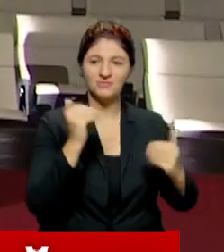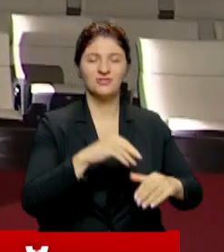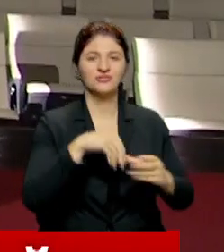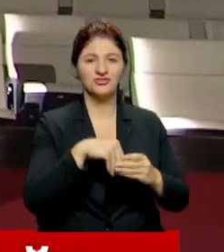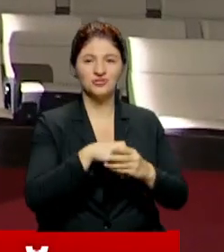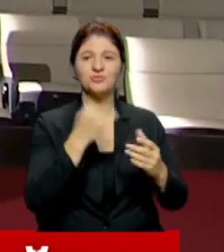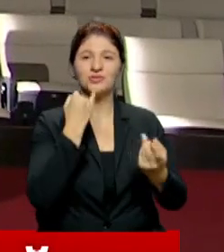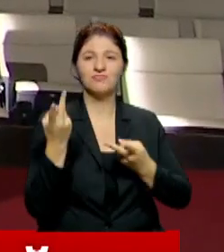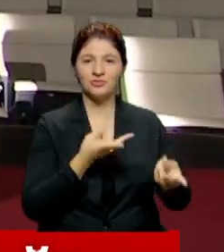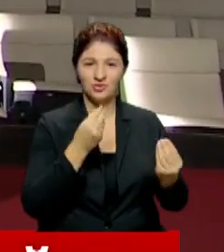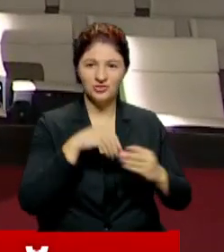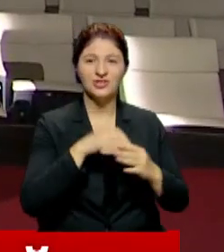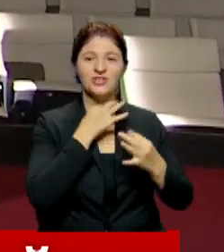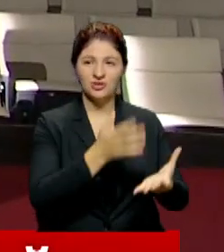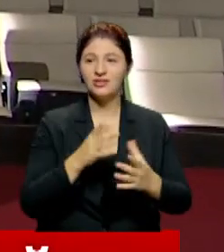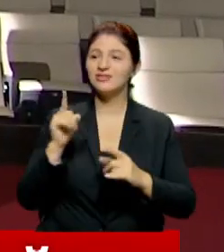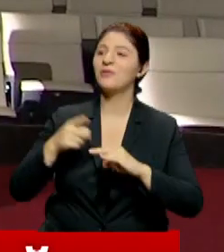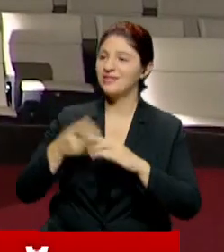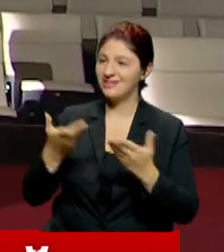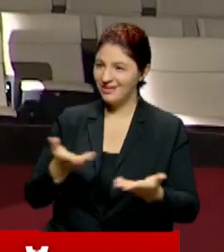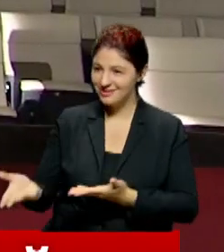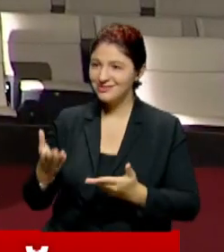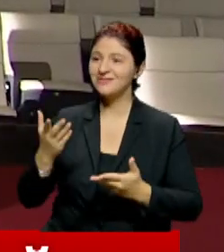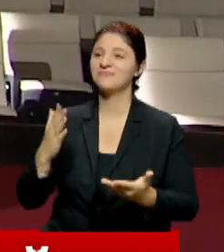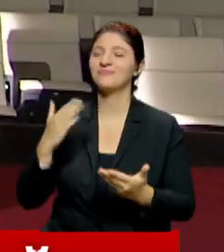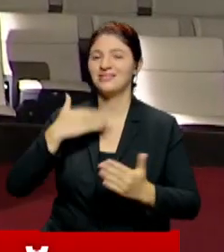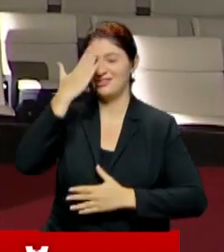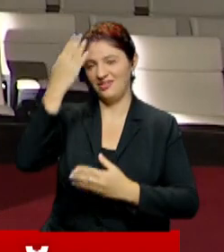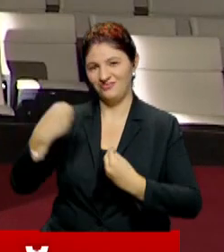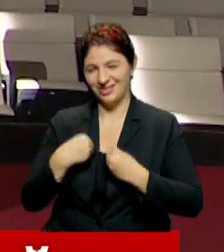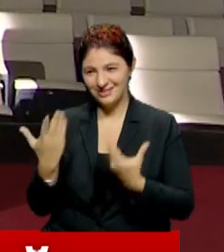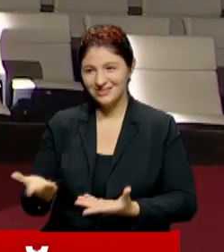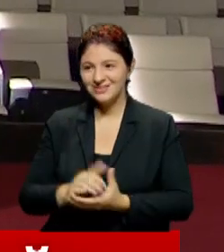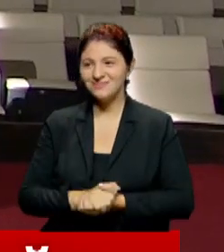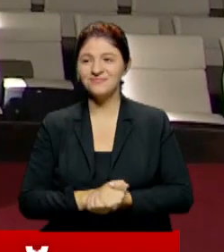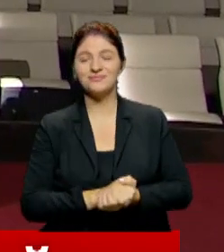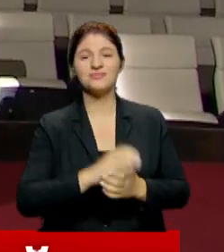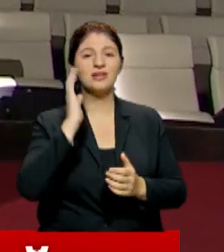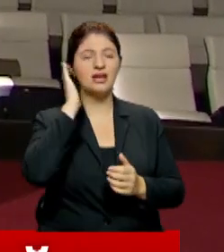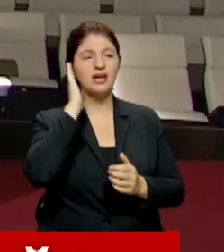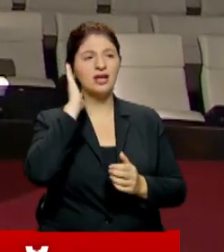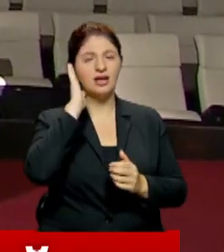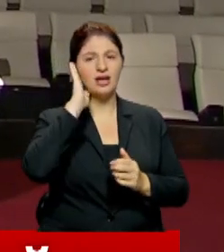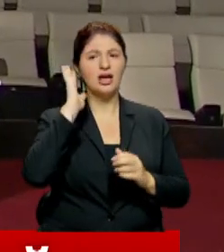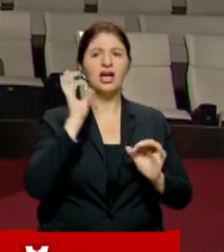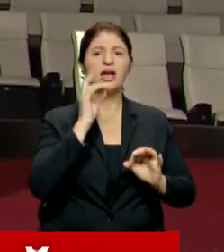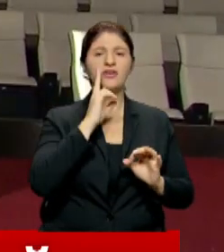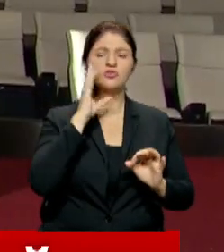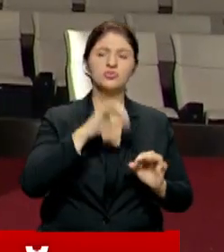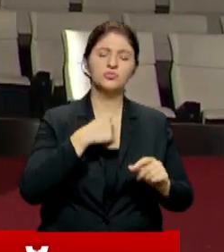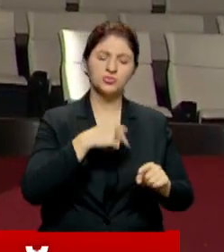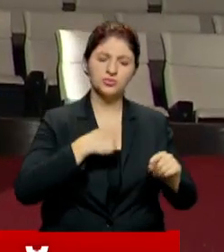geldiniz içecek konuk olduğu için teşekkür ederim Siz de hoş geldiniz şey Dağlar Deniz Hem şimdi